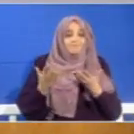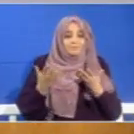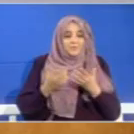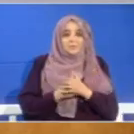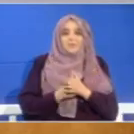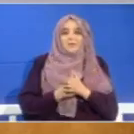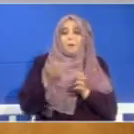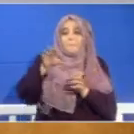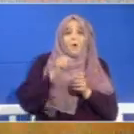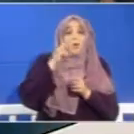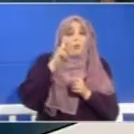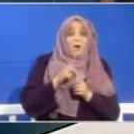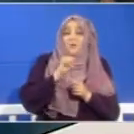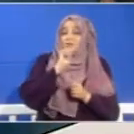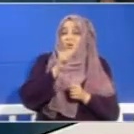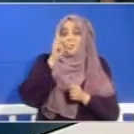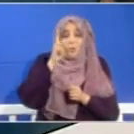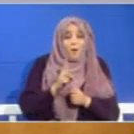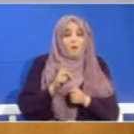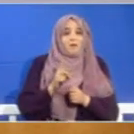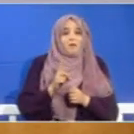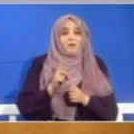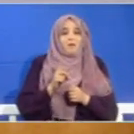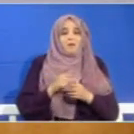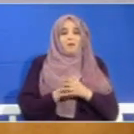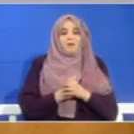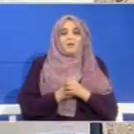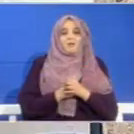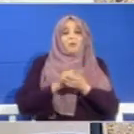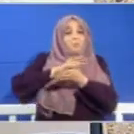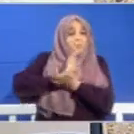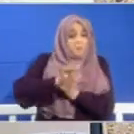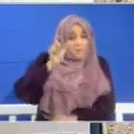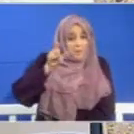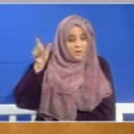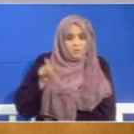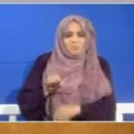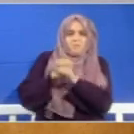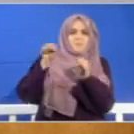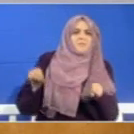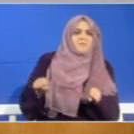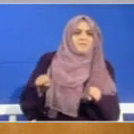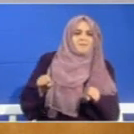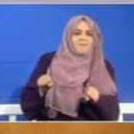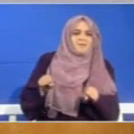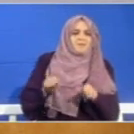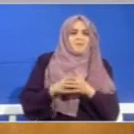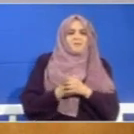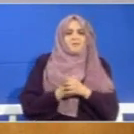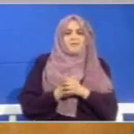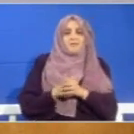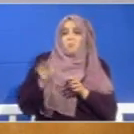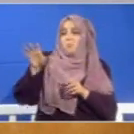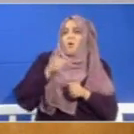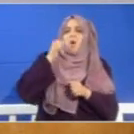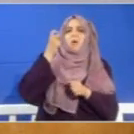وأخذ الحق بغير وجه من حق من وجوه الحق، وظلم الناس والاعتداء عليهم، أخذ